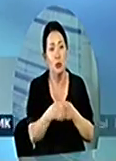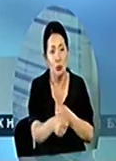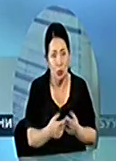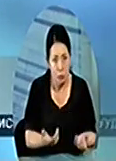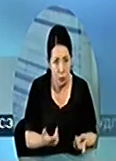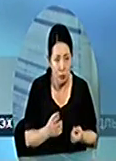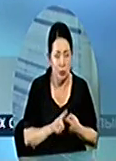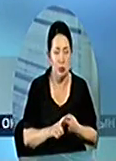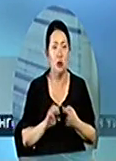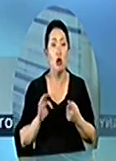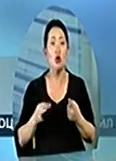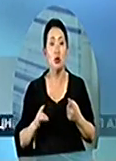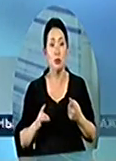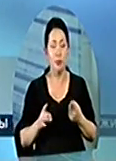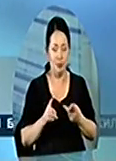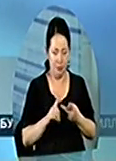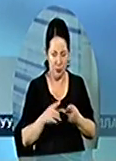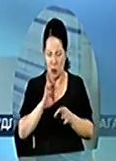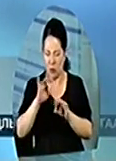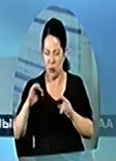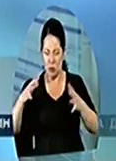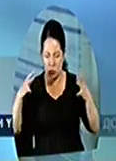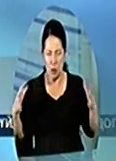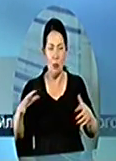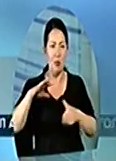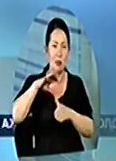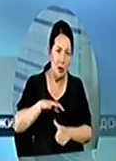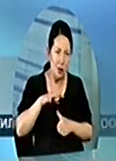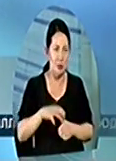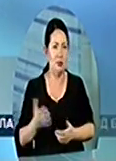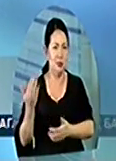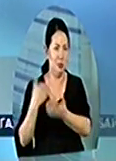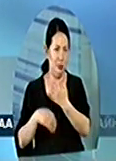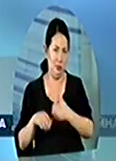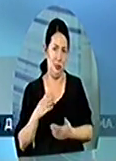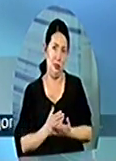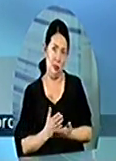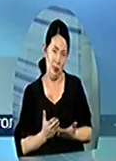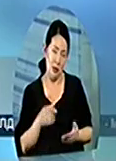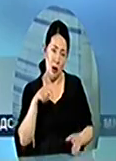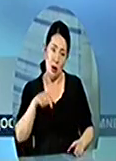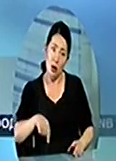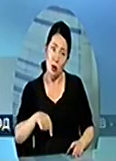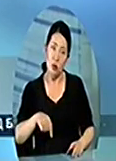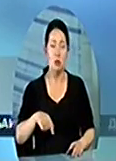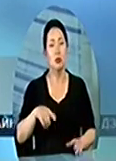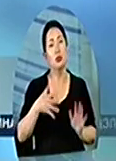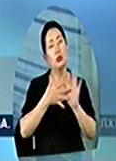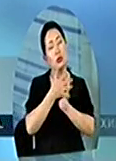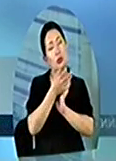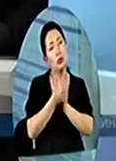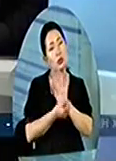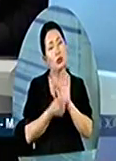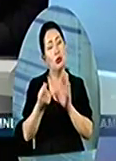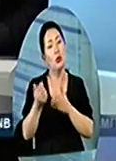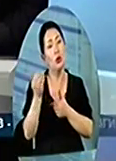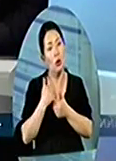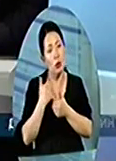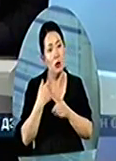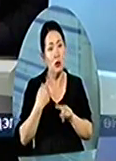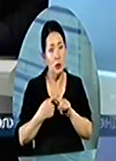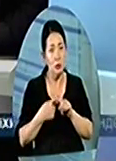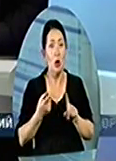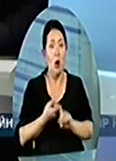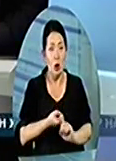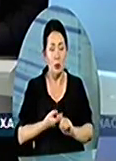өнөөдөр одоо санхүүгийн бол дарамтууд бол төсвдөр орж ирэх нэ. Тийм болохоор өнөөдөр одоо төсвийн орлогыг нэмэгдүүлэх үүднээс зарим нэг өнөөдөр